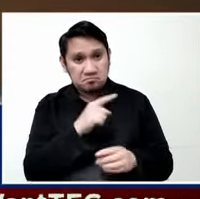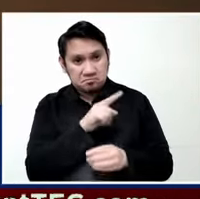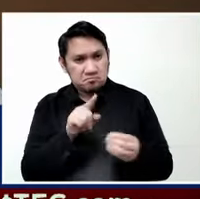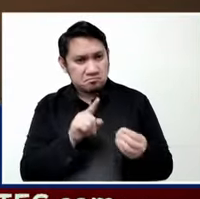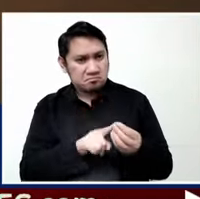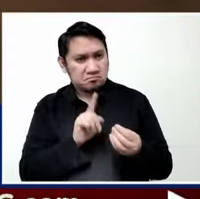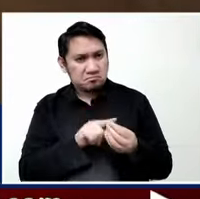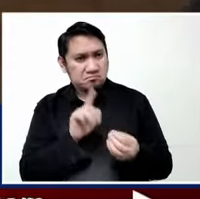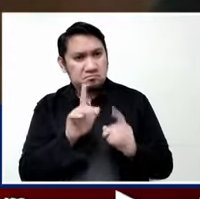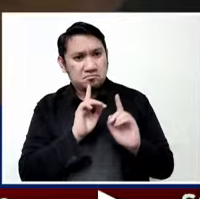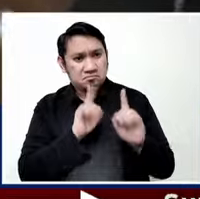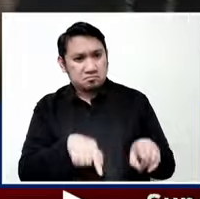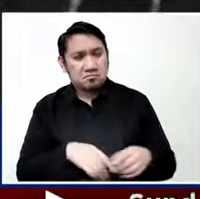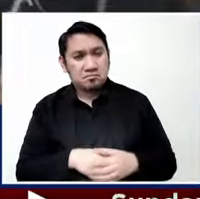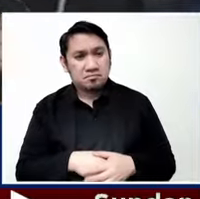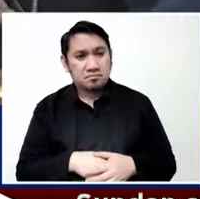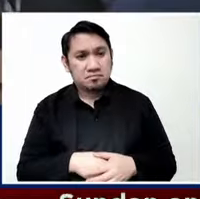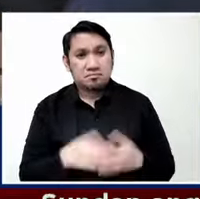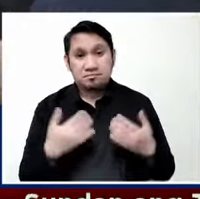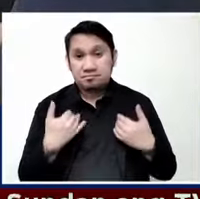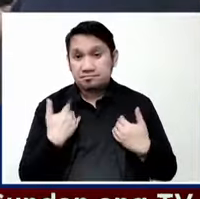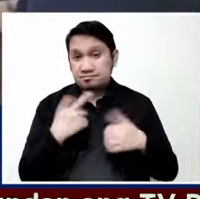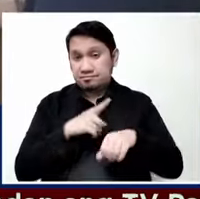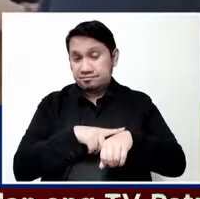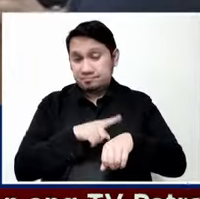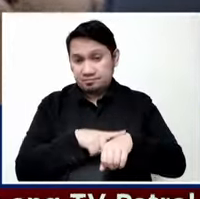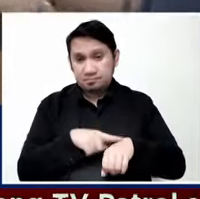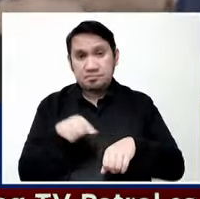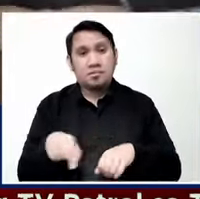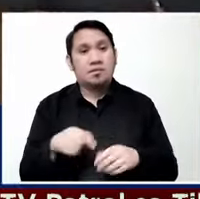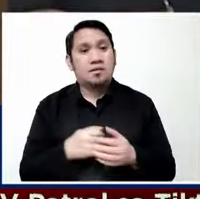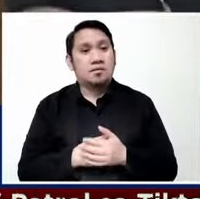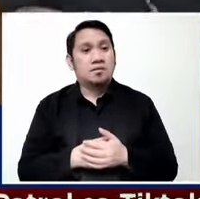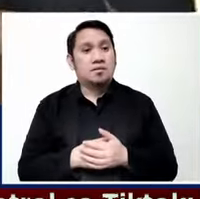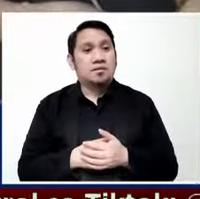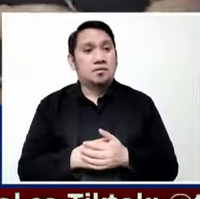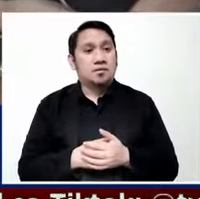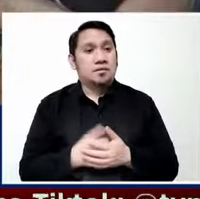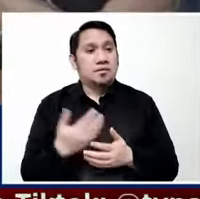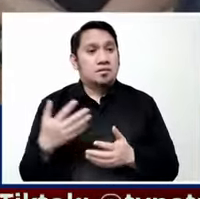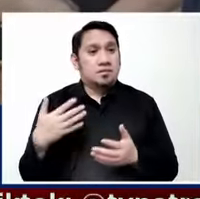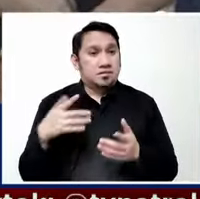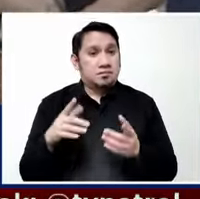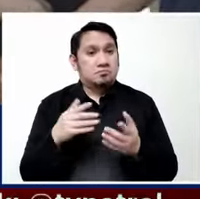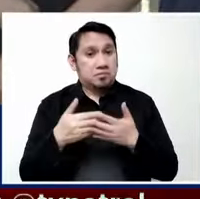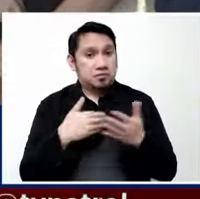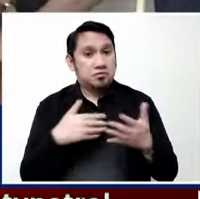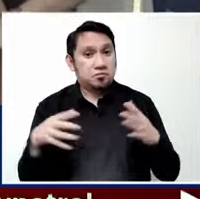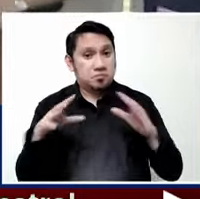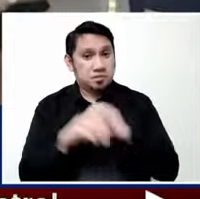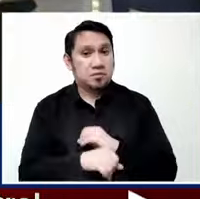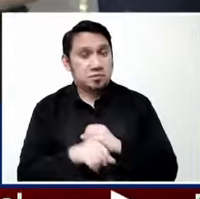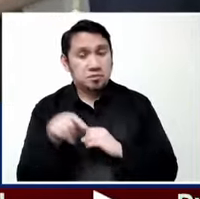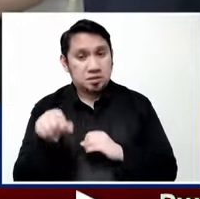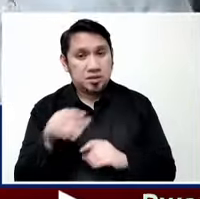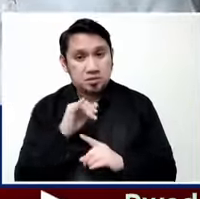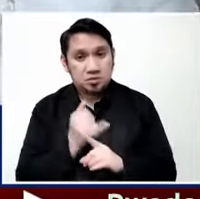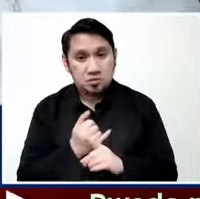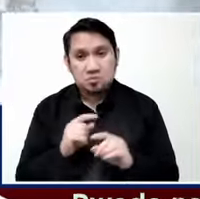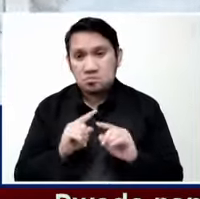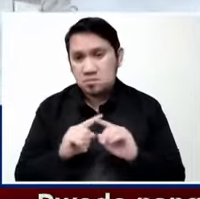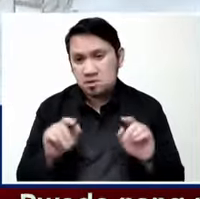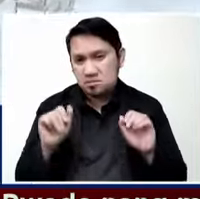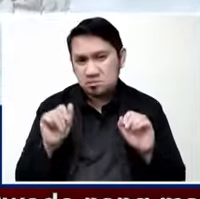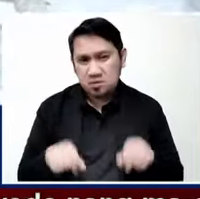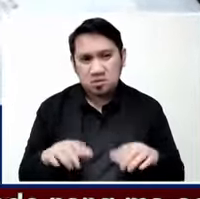ba? Ayon kay Espares, may sapat na panahon ang Kamara para hatulan ng kasamahan bago mag-adjourn sa Hunyo. Pero posible ring wala nang maging